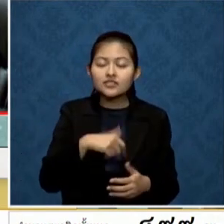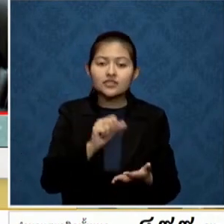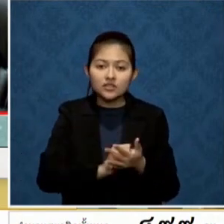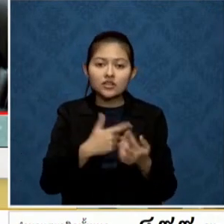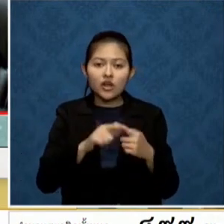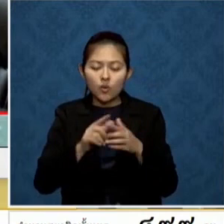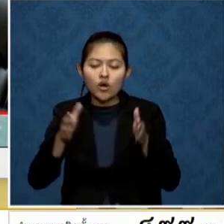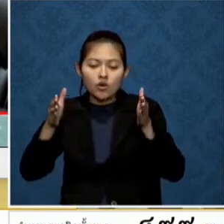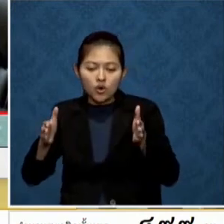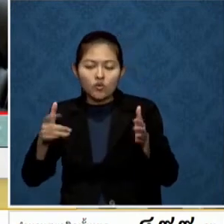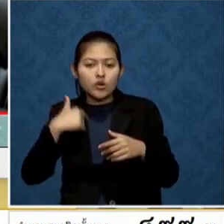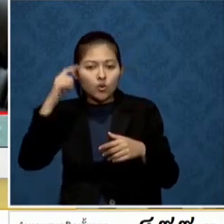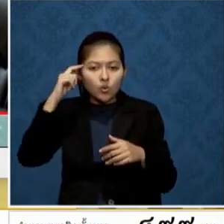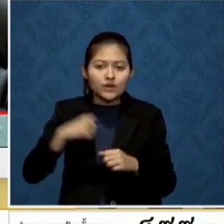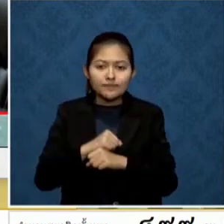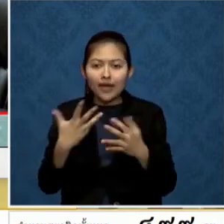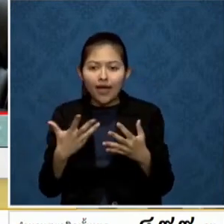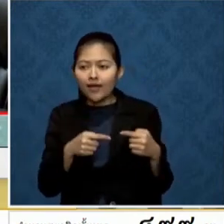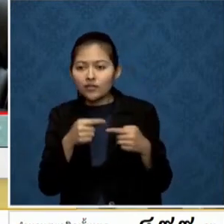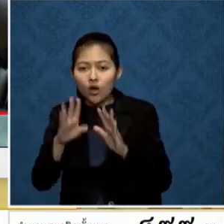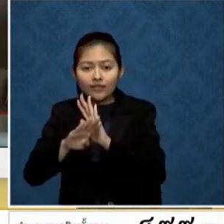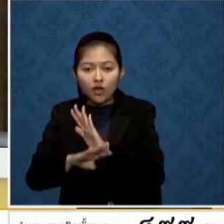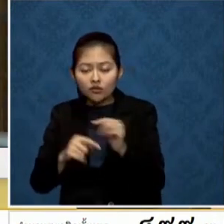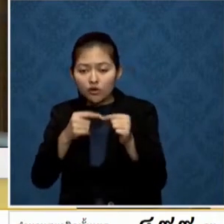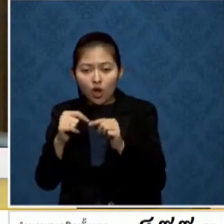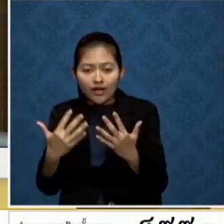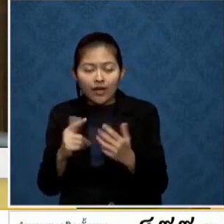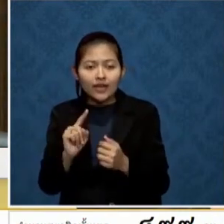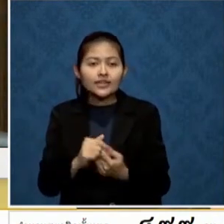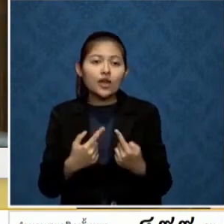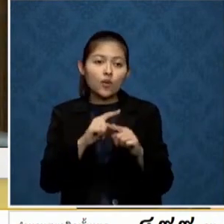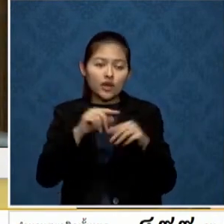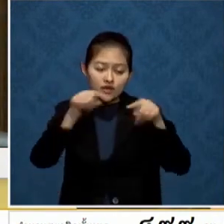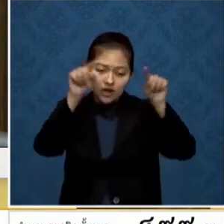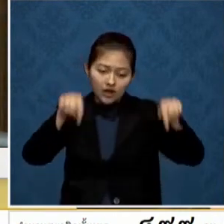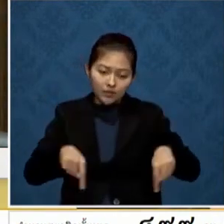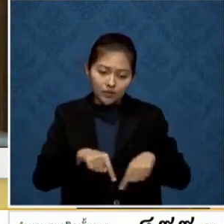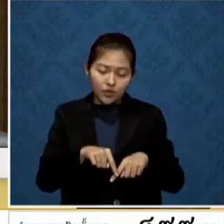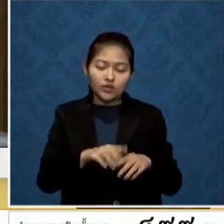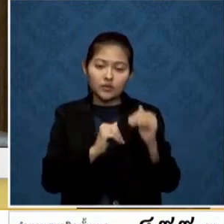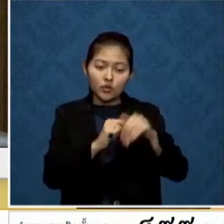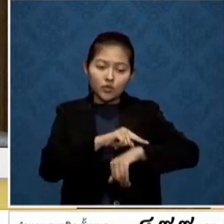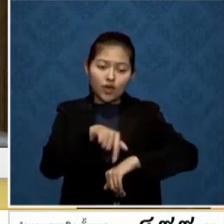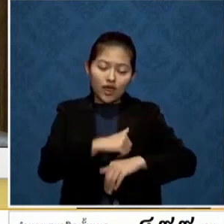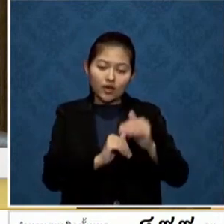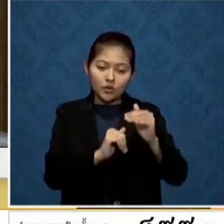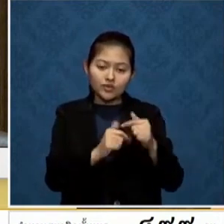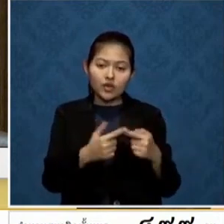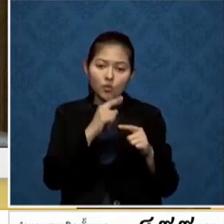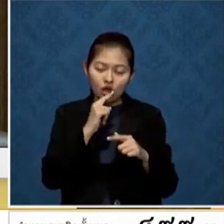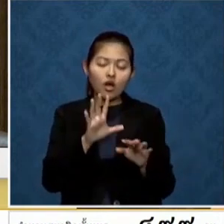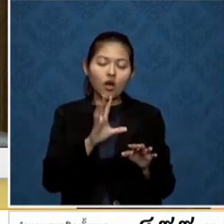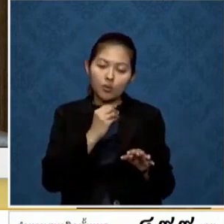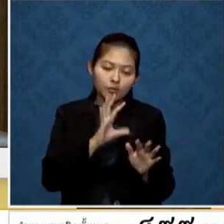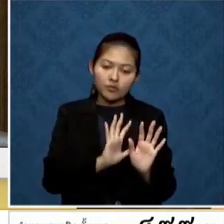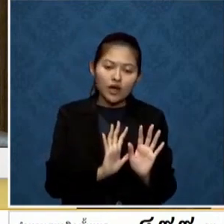กรอบเวลาชัดเจนผมไม่รู้ว่าผมควรจะทำไงต่อแต่ถ้ามันมีกรอบเวลาชัดเจนขึ้นมาและเกิดท่านนายกปฏิเสธภายในกรอบเวลา